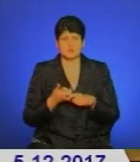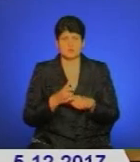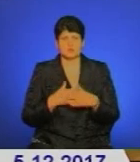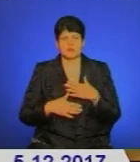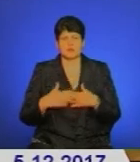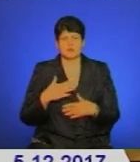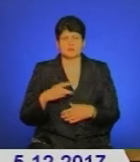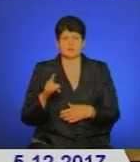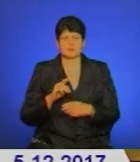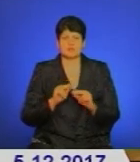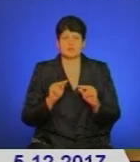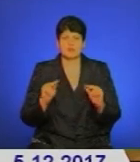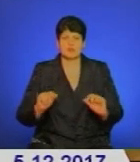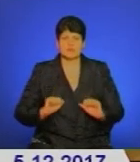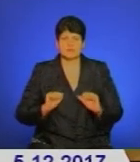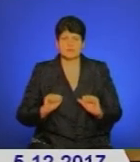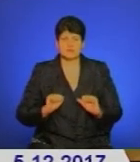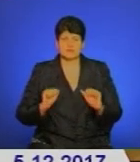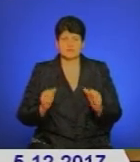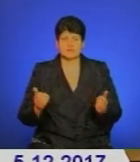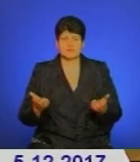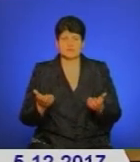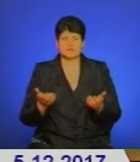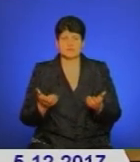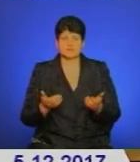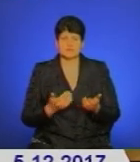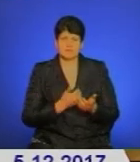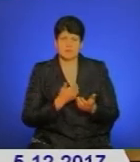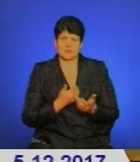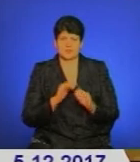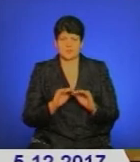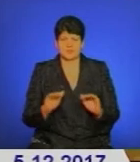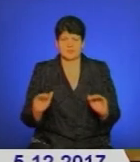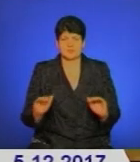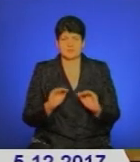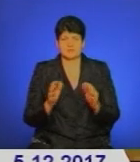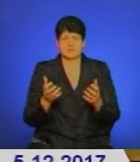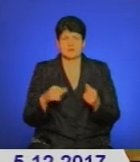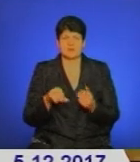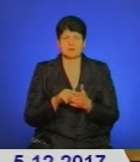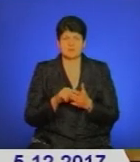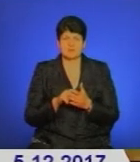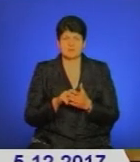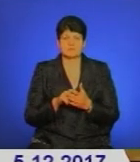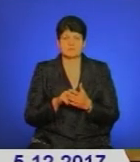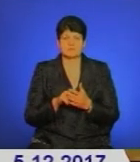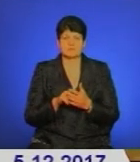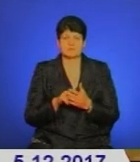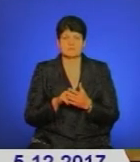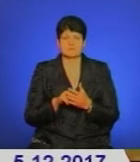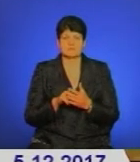що вчителі стараються підготувати учнів і учні приймають участь.